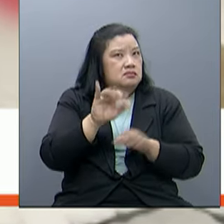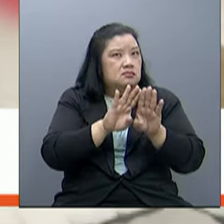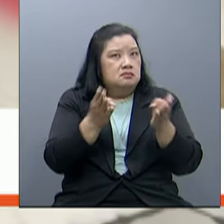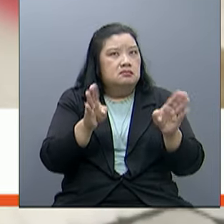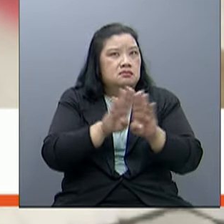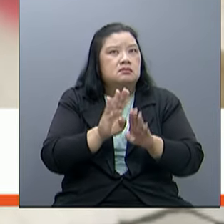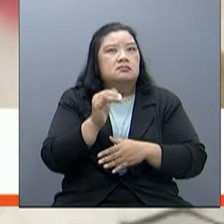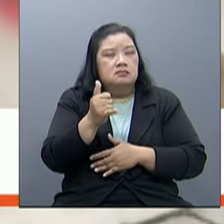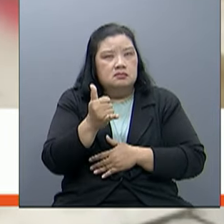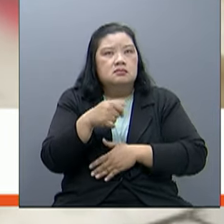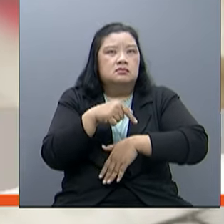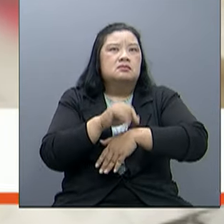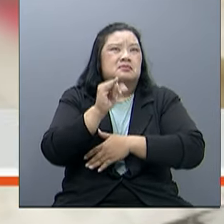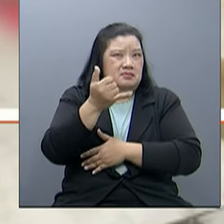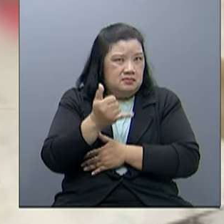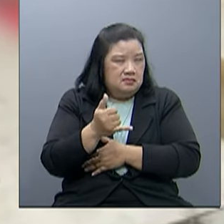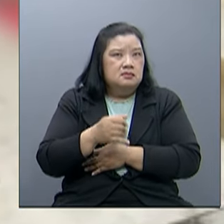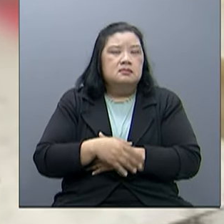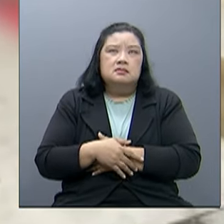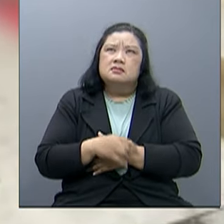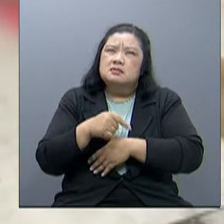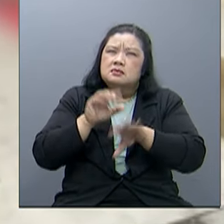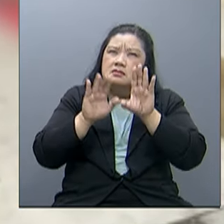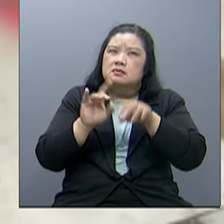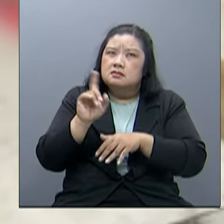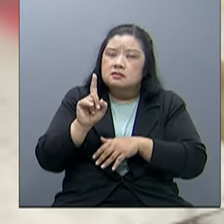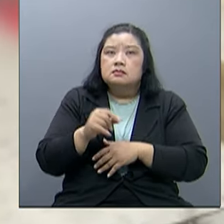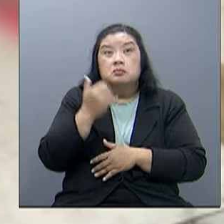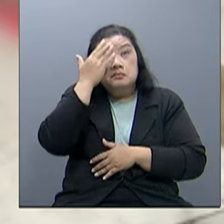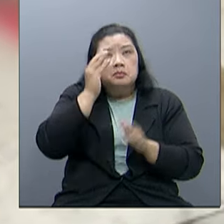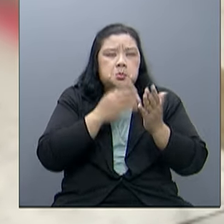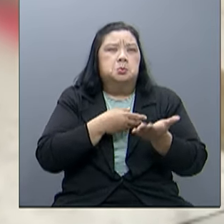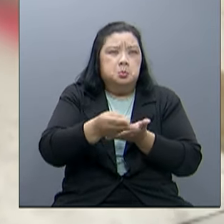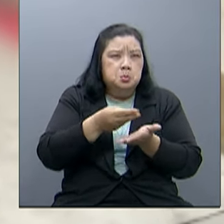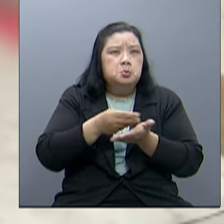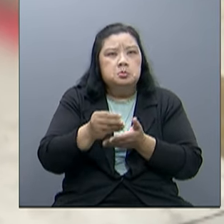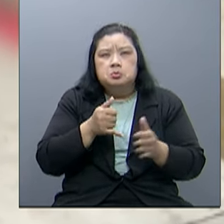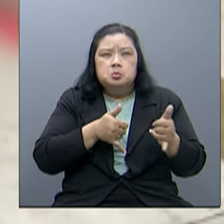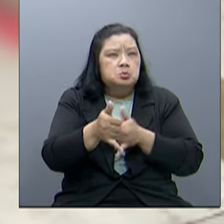ปิดก็ไม่แน่นอนเหมือนกัน ประมาณเท่าไหร่ เพราะว่าลูกค้าเขาเยอะ